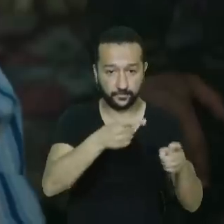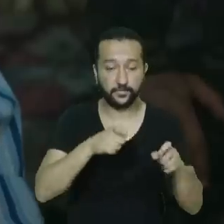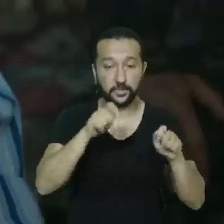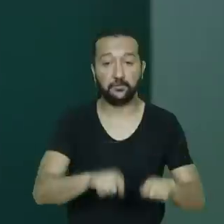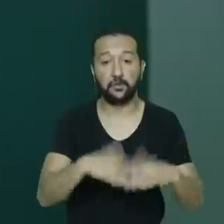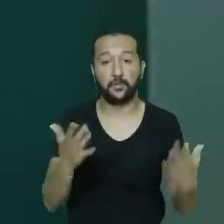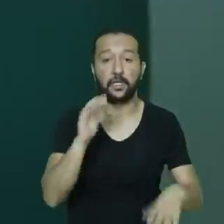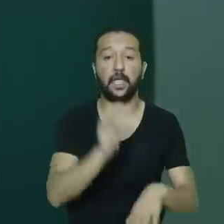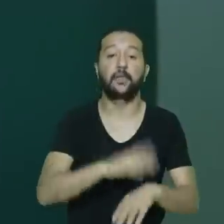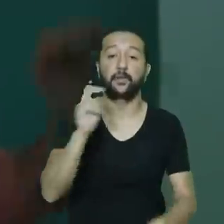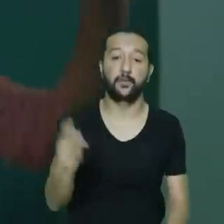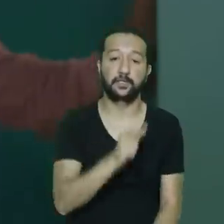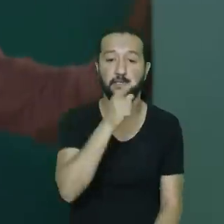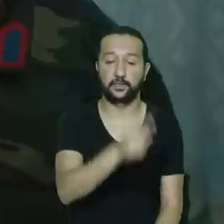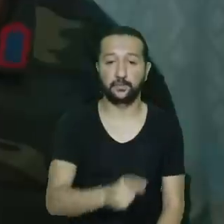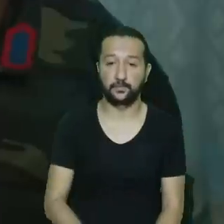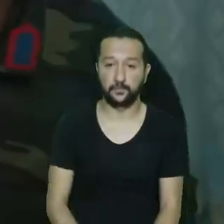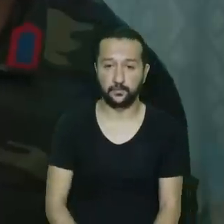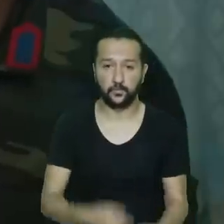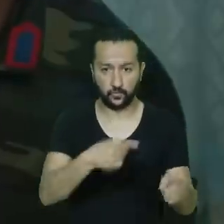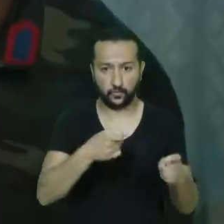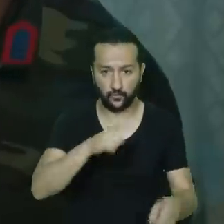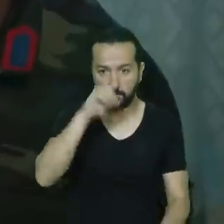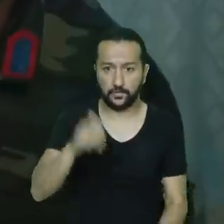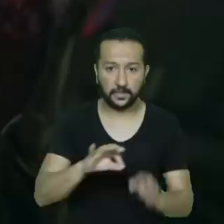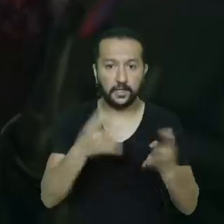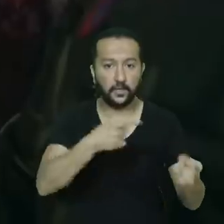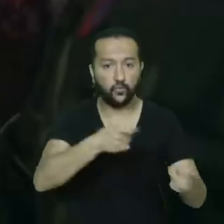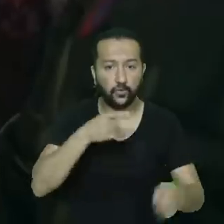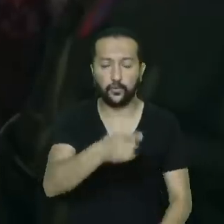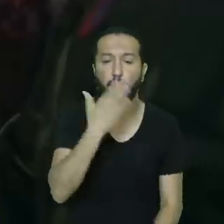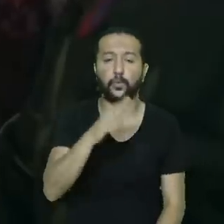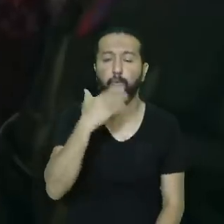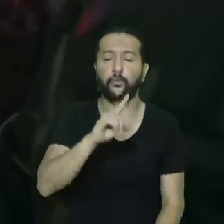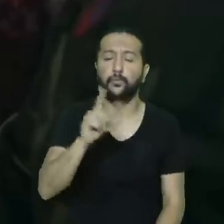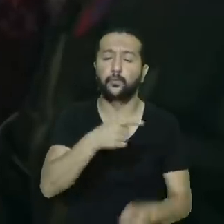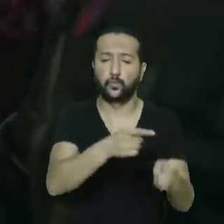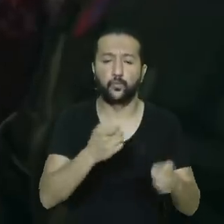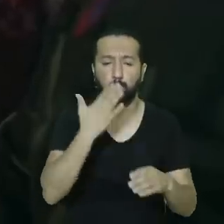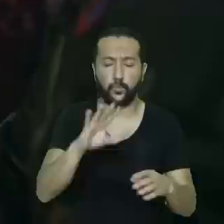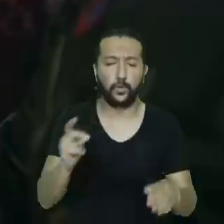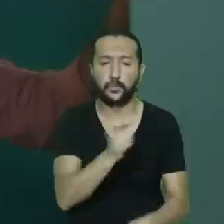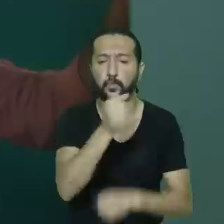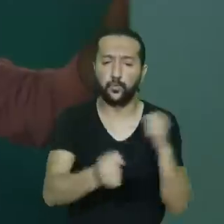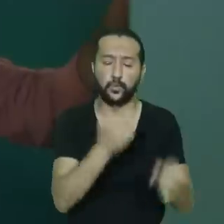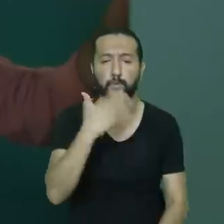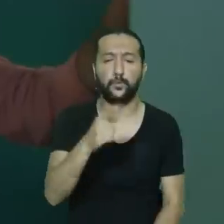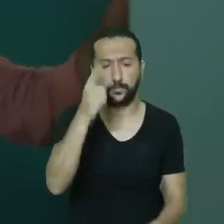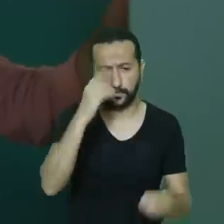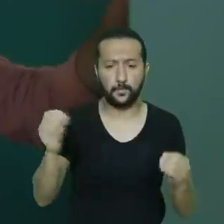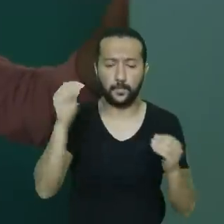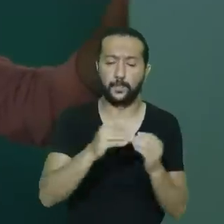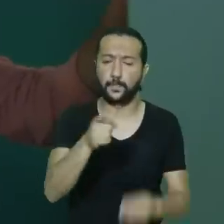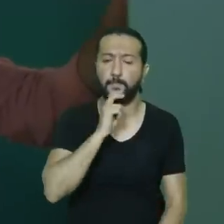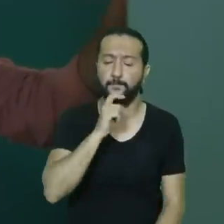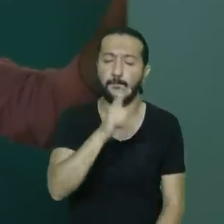attım ama yakalayamadım kaçtılar. Tüfek mi? Ne tüfeği bu? Yok komutanım, ne tüfeği, ne kaçması, ne koşması. Ne ateşi kız